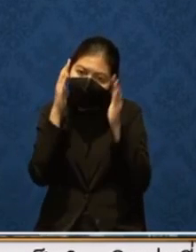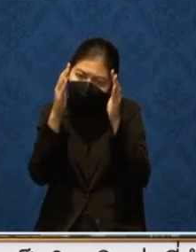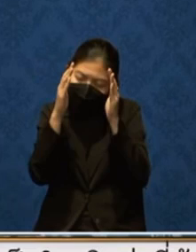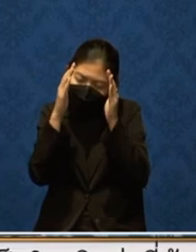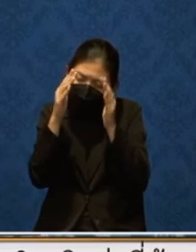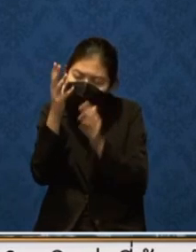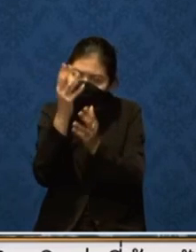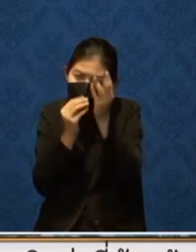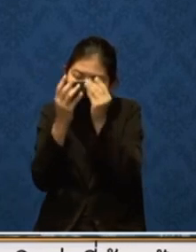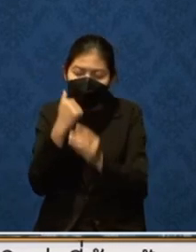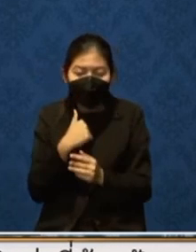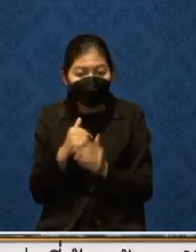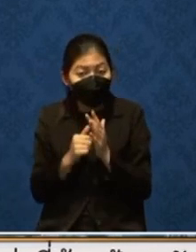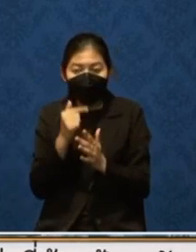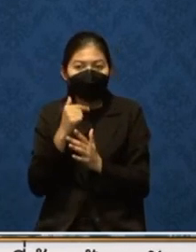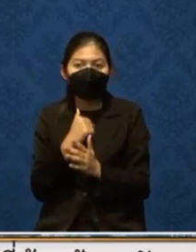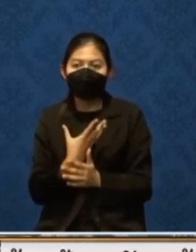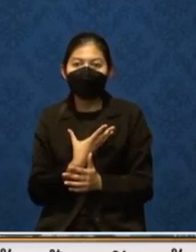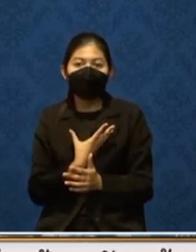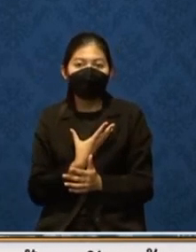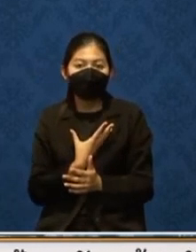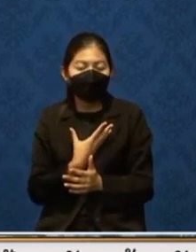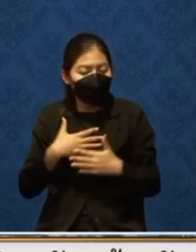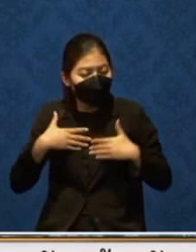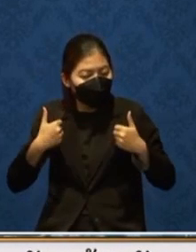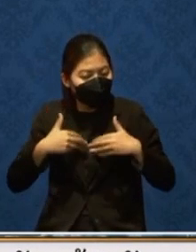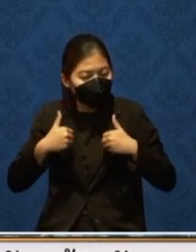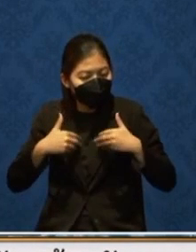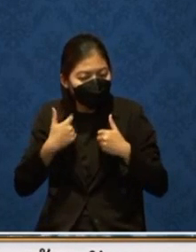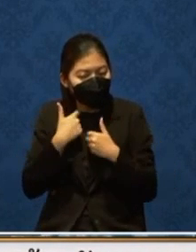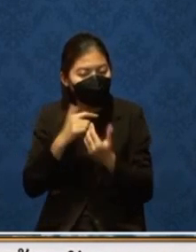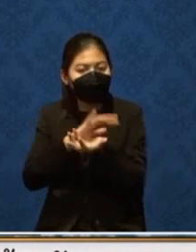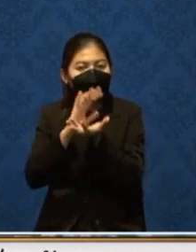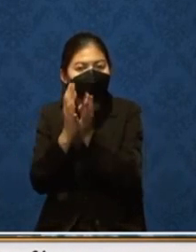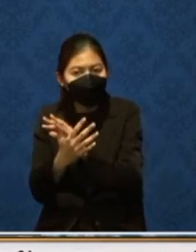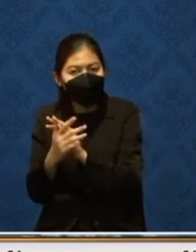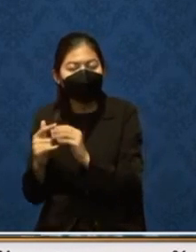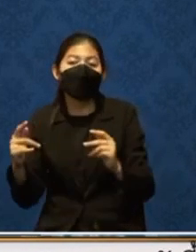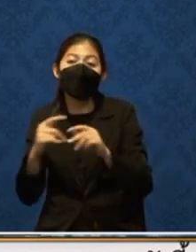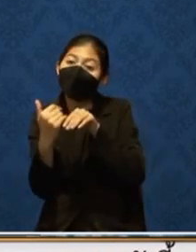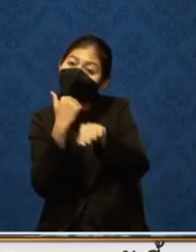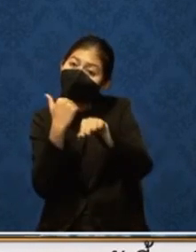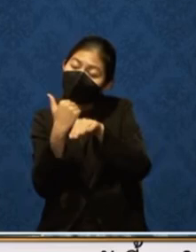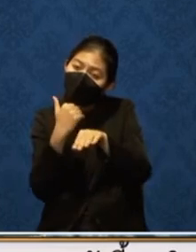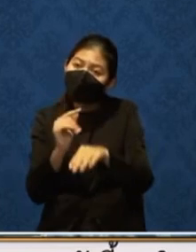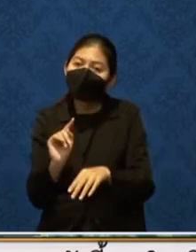ซึตแรกผมกดีใจที่จะมาเปลี่ยนแรงยุษษษษการคำ guidelines put make